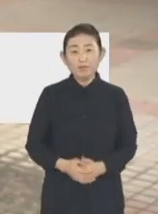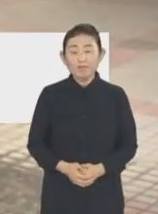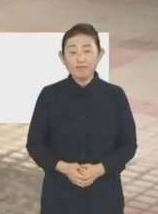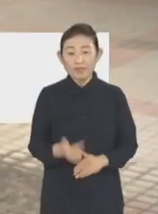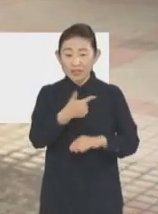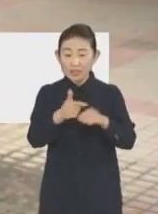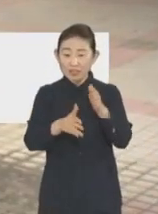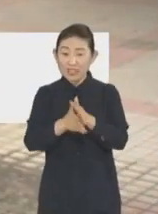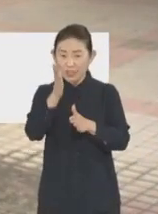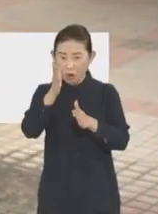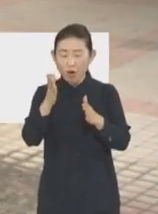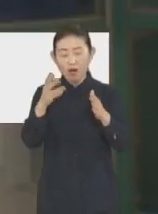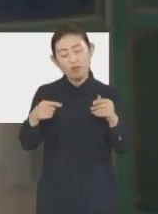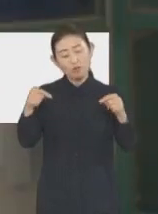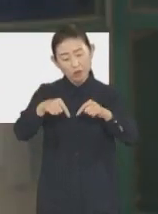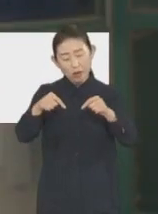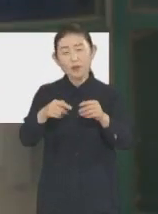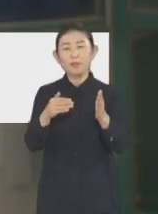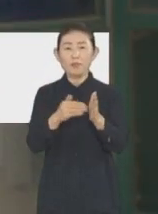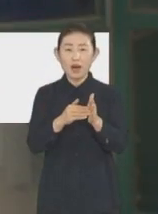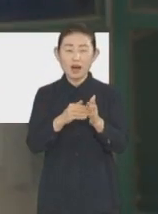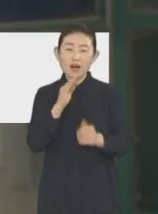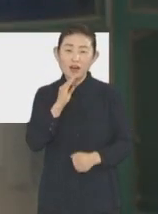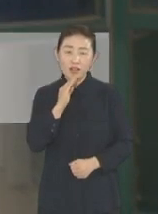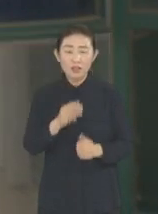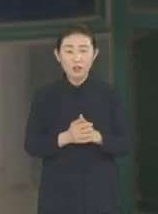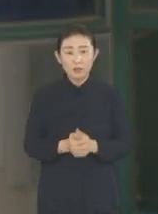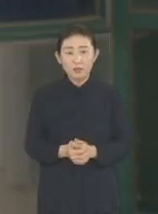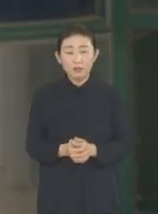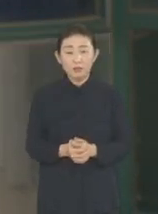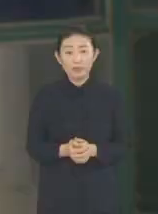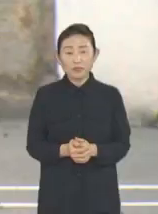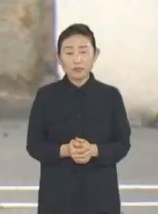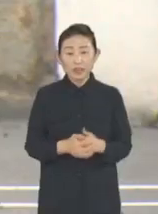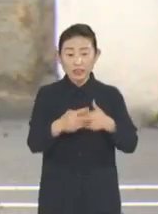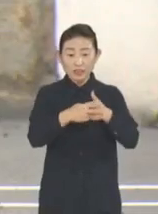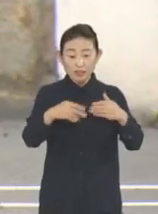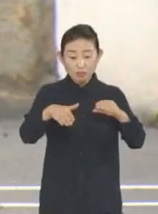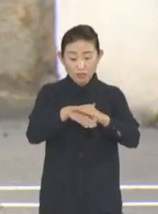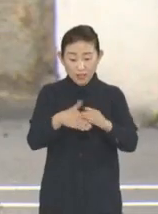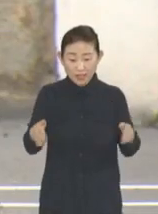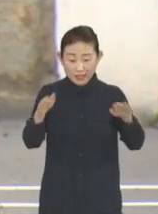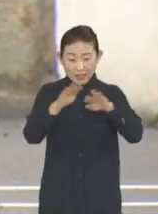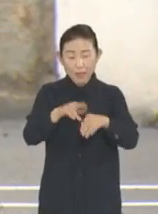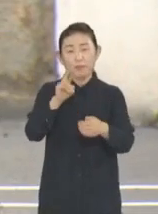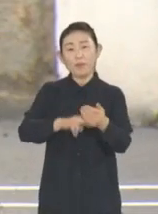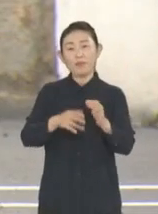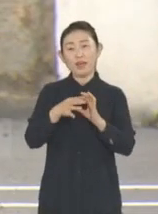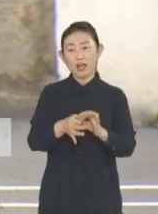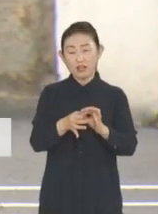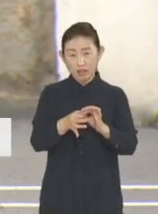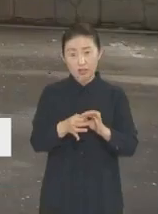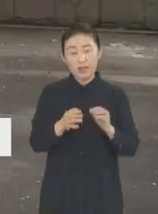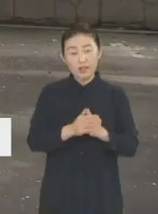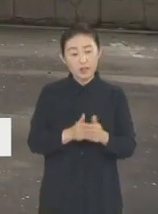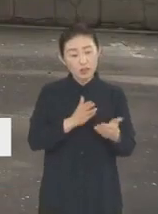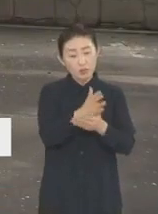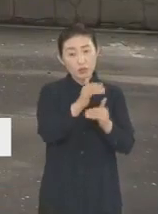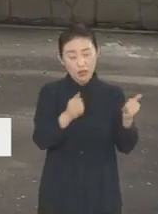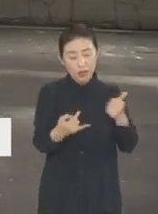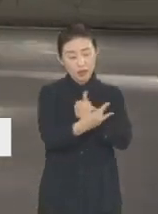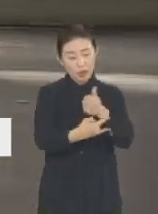방안들을 고민해보는 과정도 사실은 필요하고요. 모건대는 대덕과학문화센터 매각과 관련해 교내외 전문가로